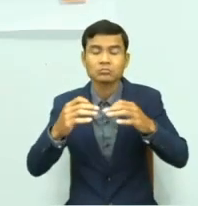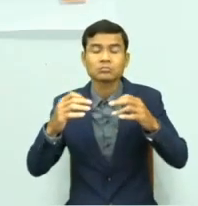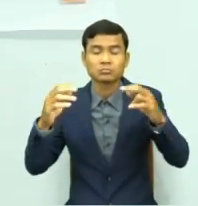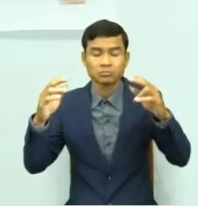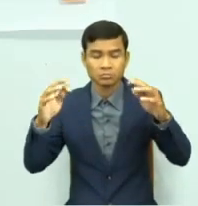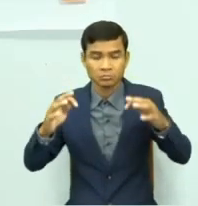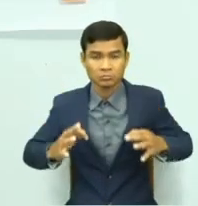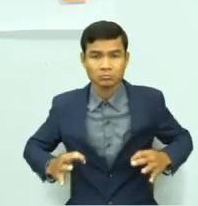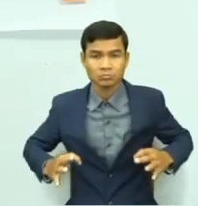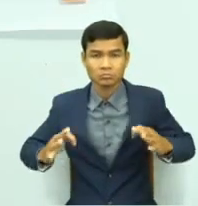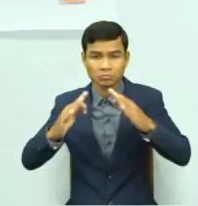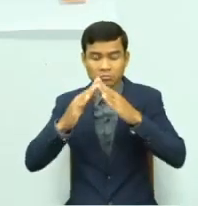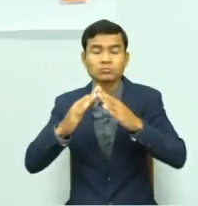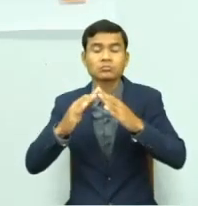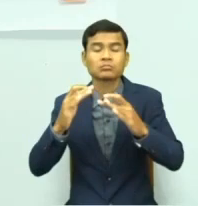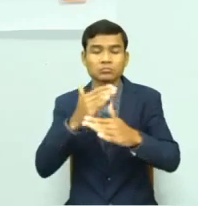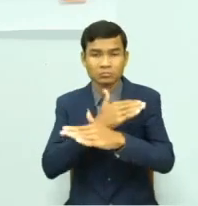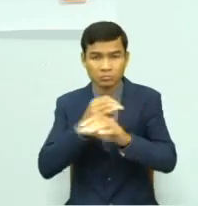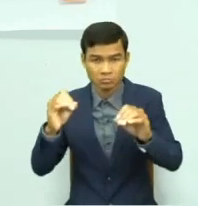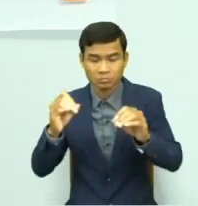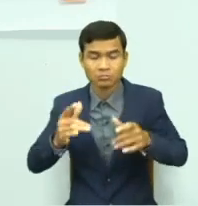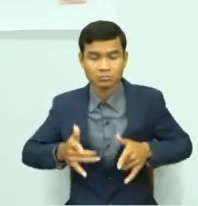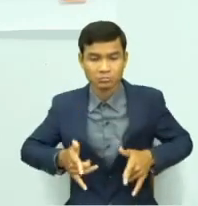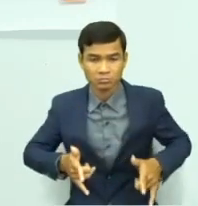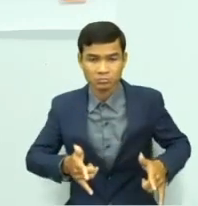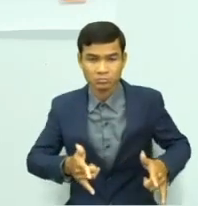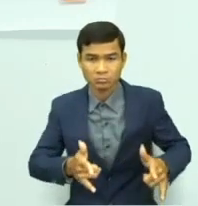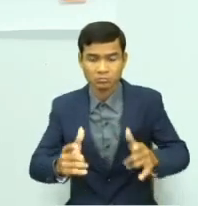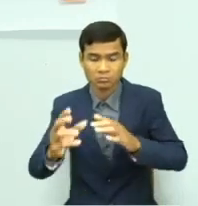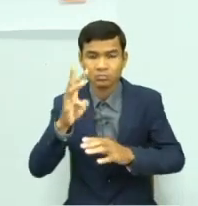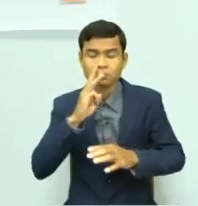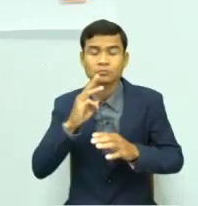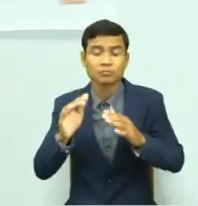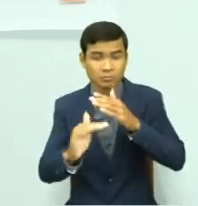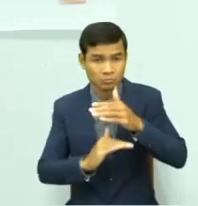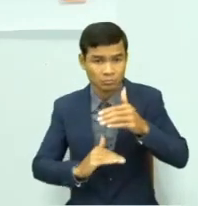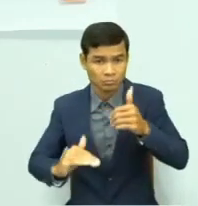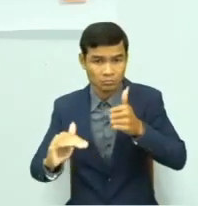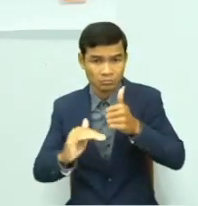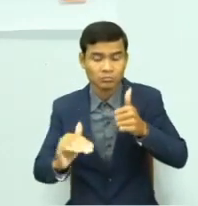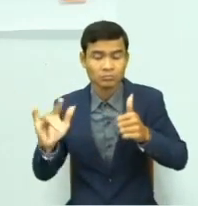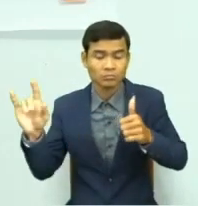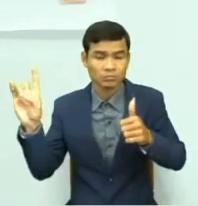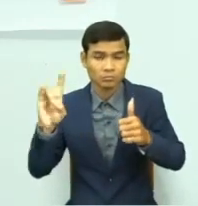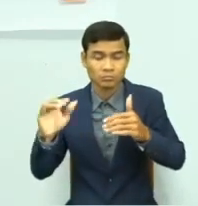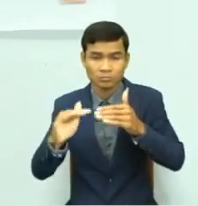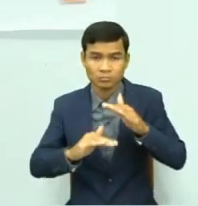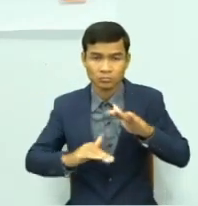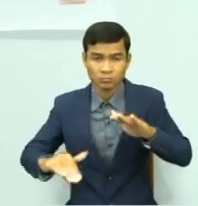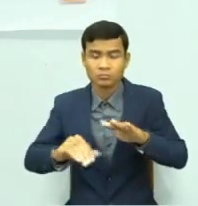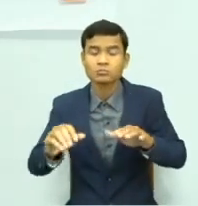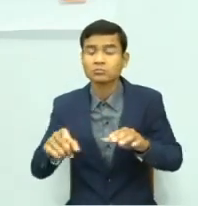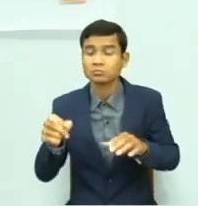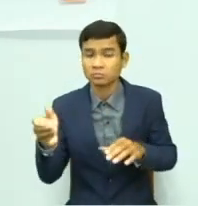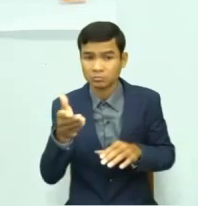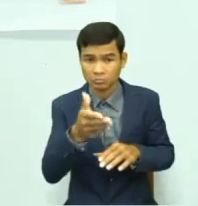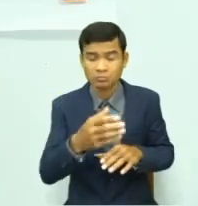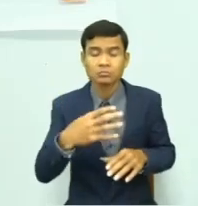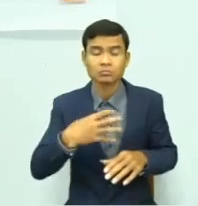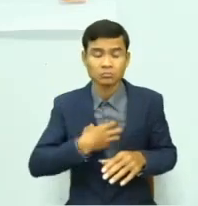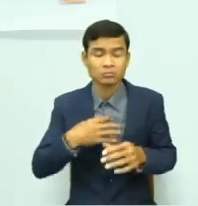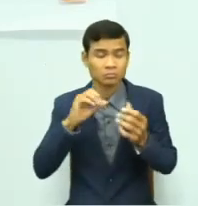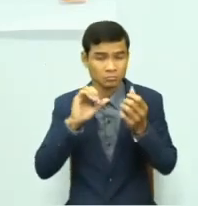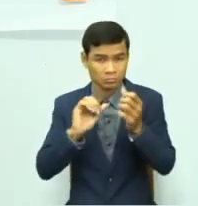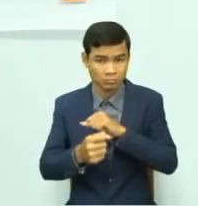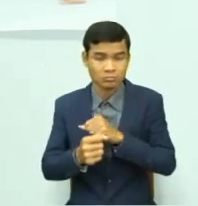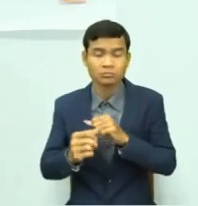tức xuân cả sĩ tha đấy nè con chẳng cái xua con tình ạc nền nâng ta con chẳng khai khuôn chà